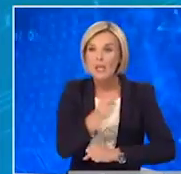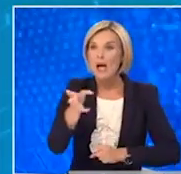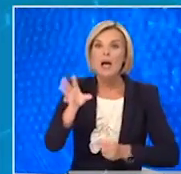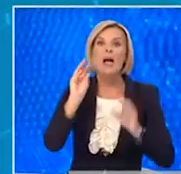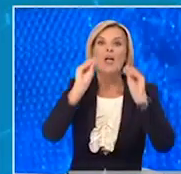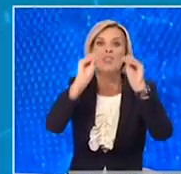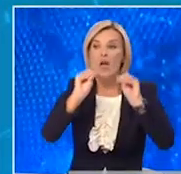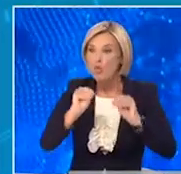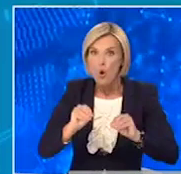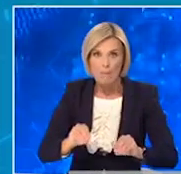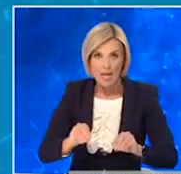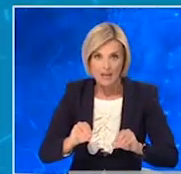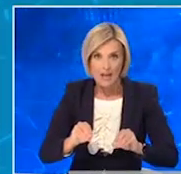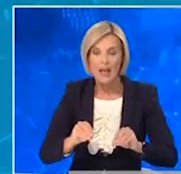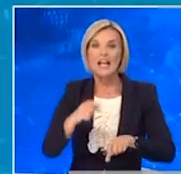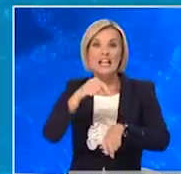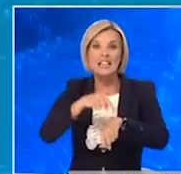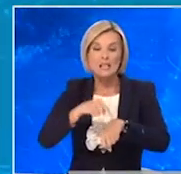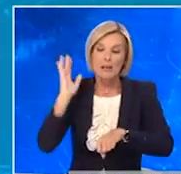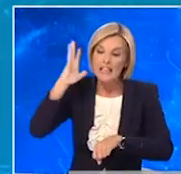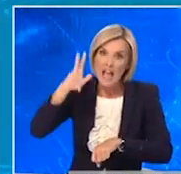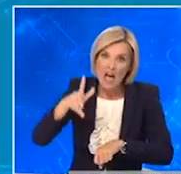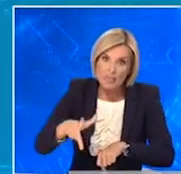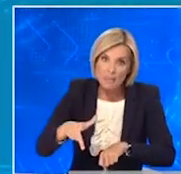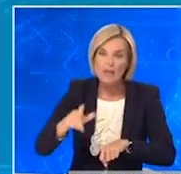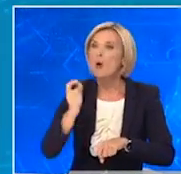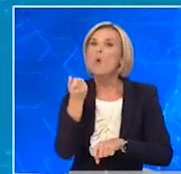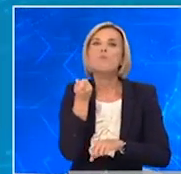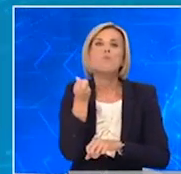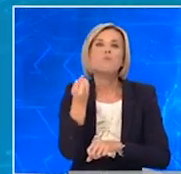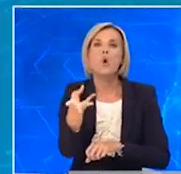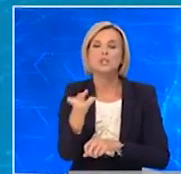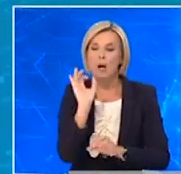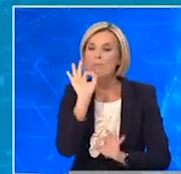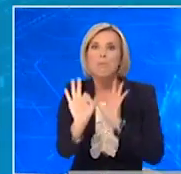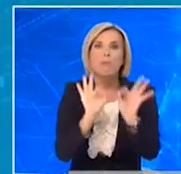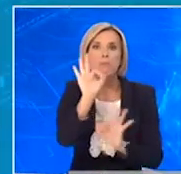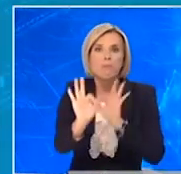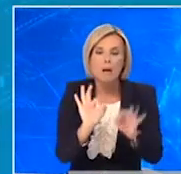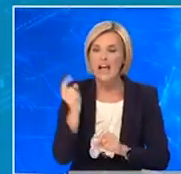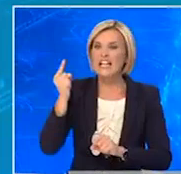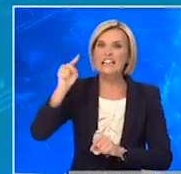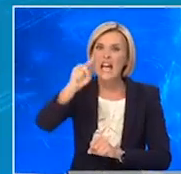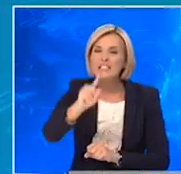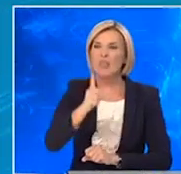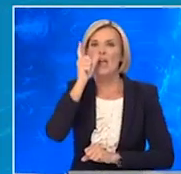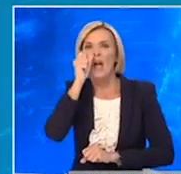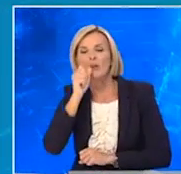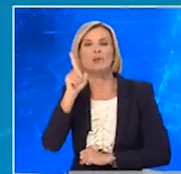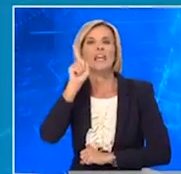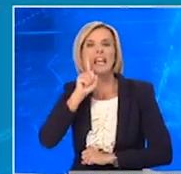των τεστ στις πύλες εισόδου για να αξιολογήσει το προφίλ ρίσκου κάθε ταξιδιώτη με βάση τα στοιχεία του